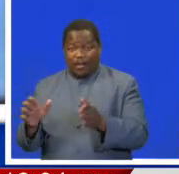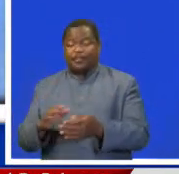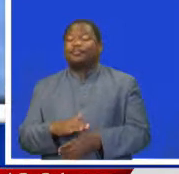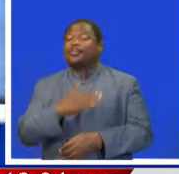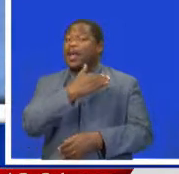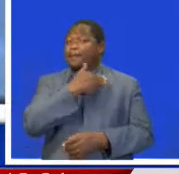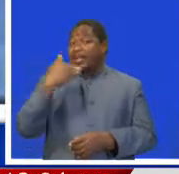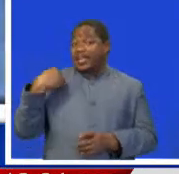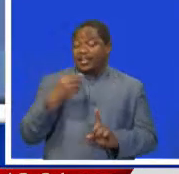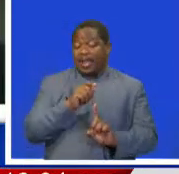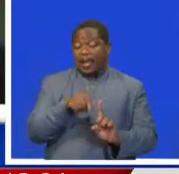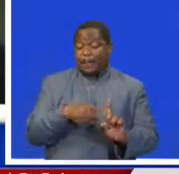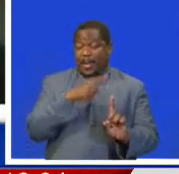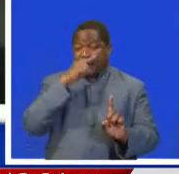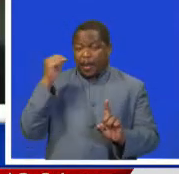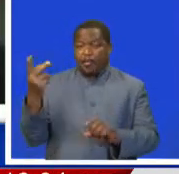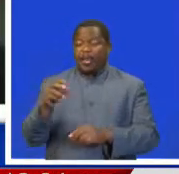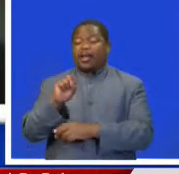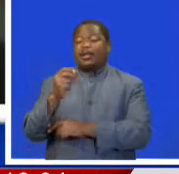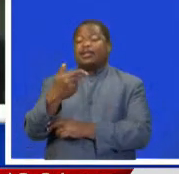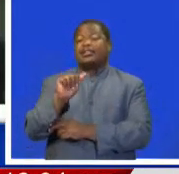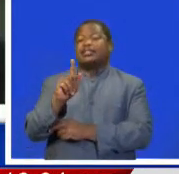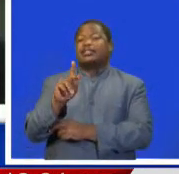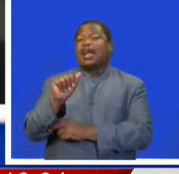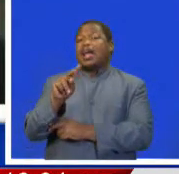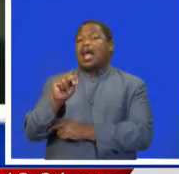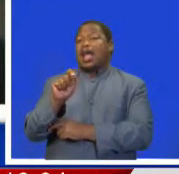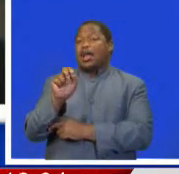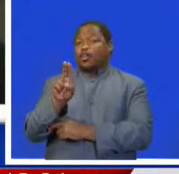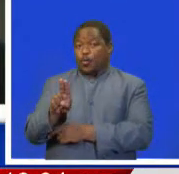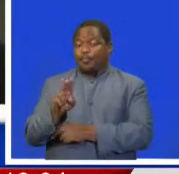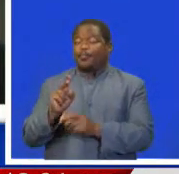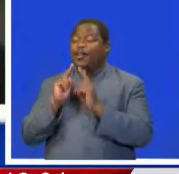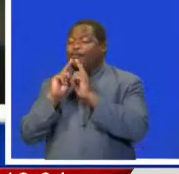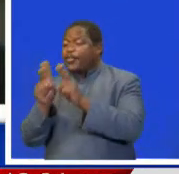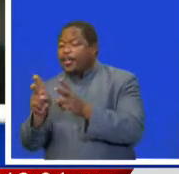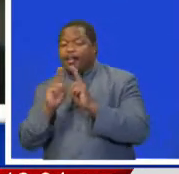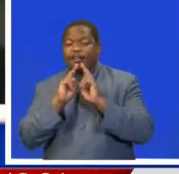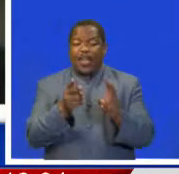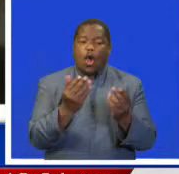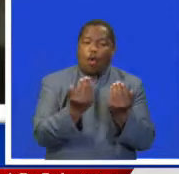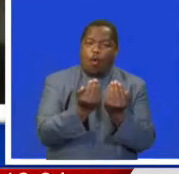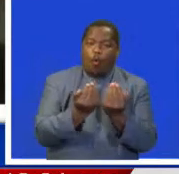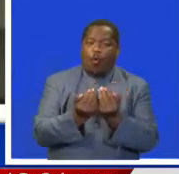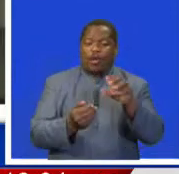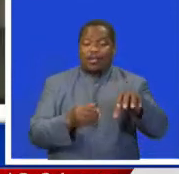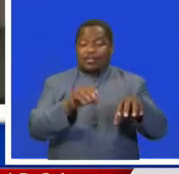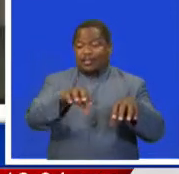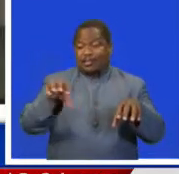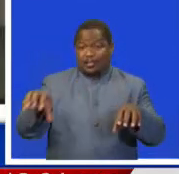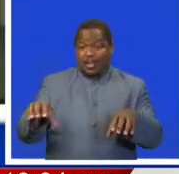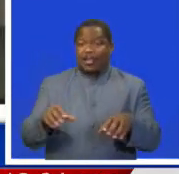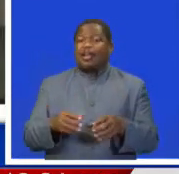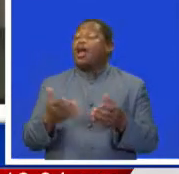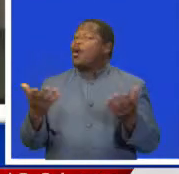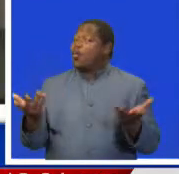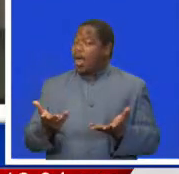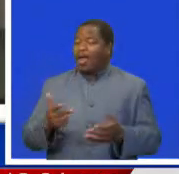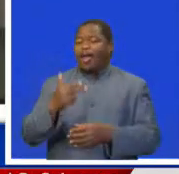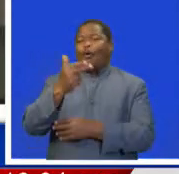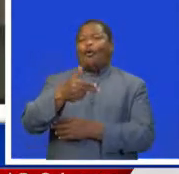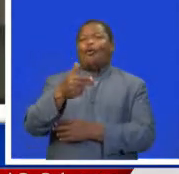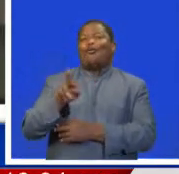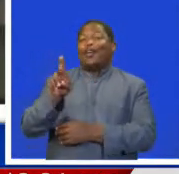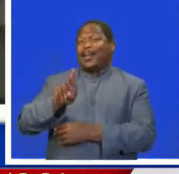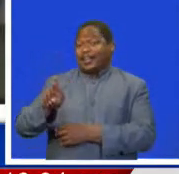kulungela kwato. Induna icela esikoleni esiphakeme sasebahayi lapho ilayelwe neligumbi lekubeka abafundi nakutholakala ukuthi banetimpawu talo